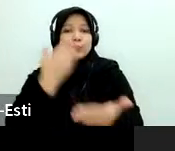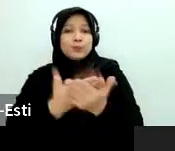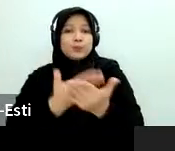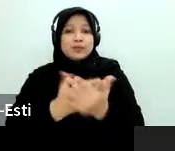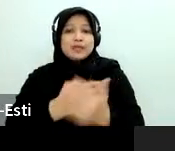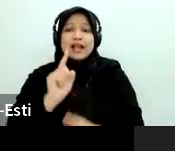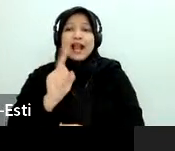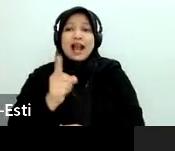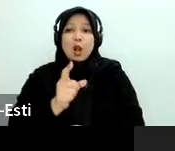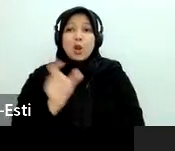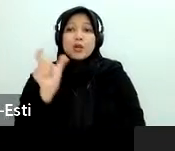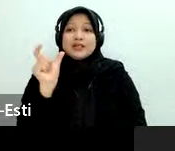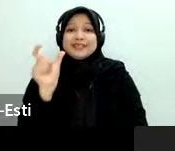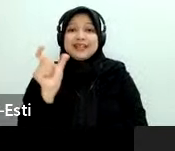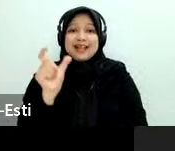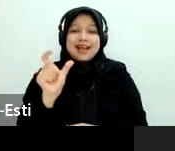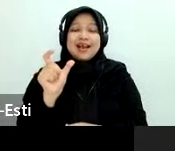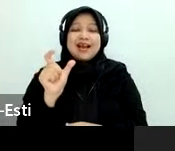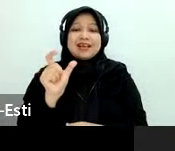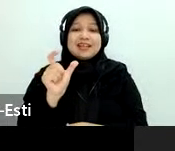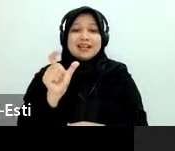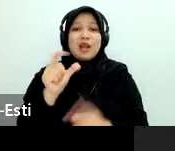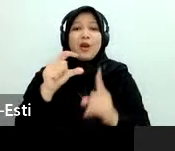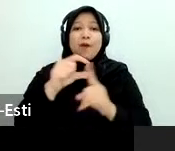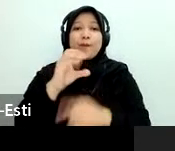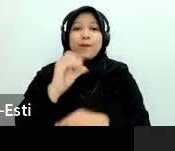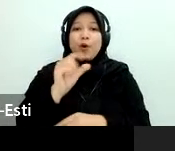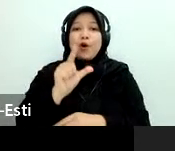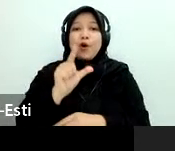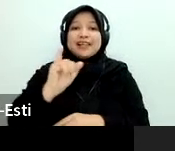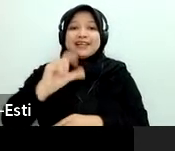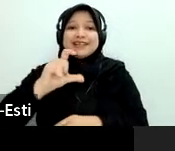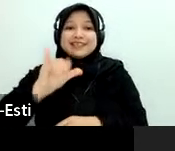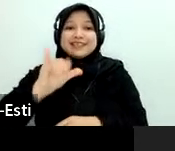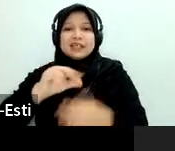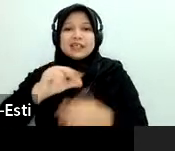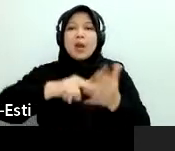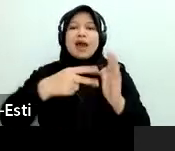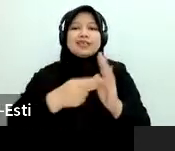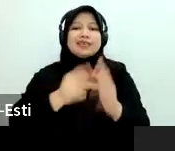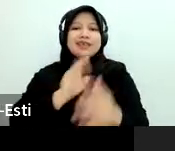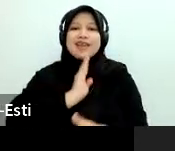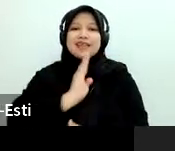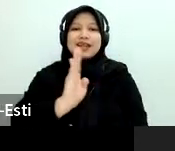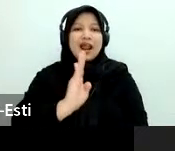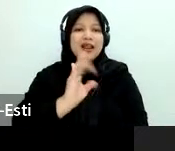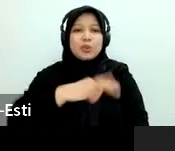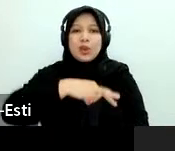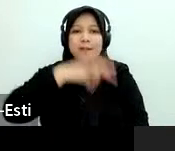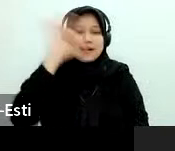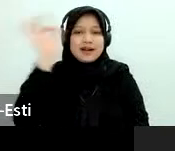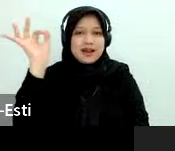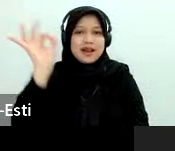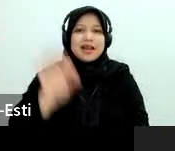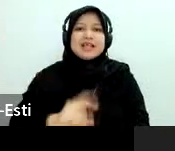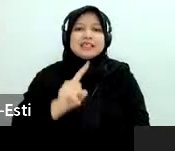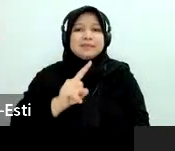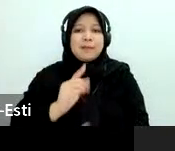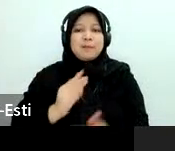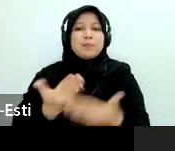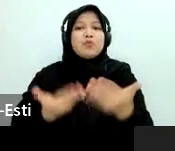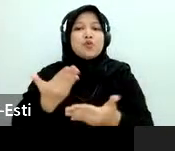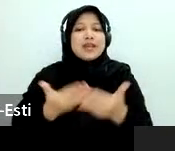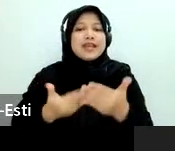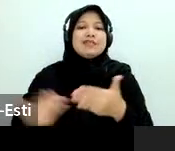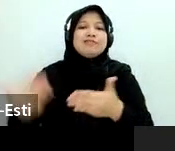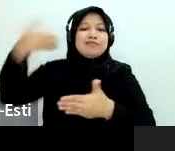polusi itu tidak Netral Ada apa ya semacam nuansa dan motivasi dibaliknya